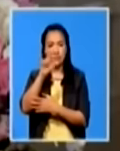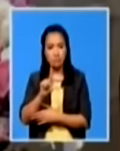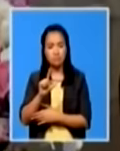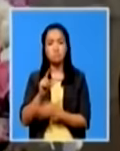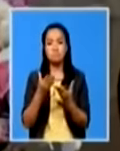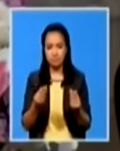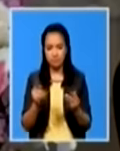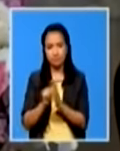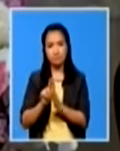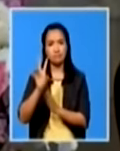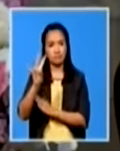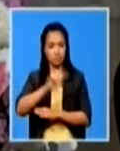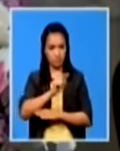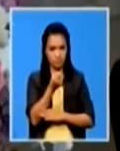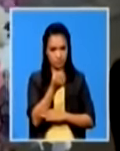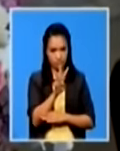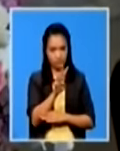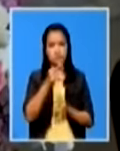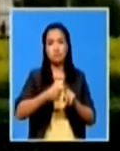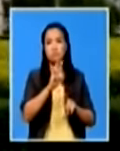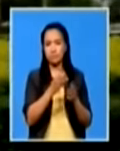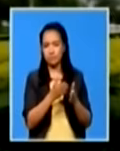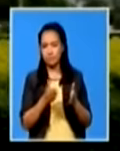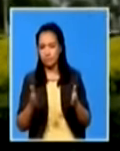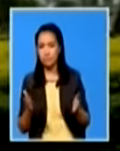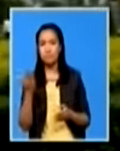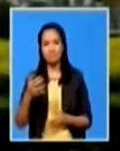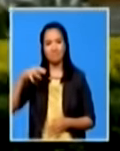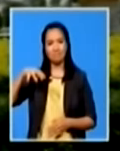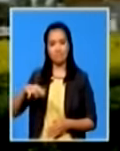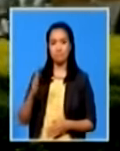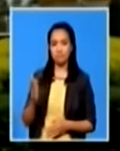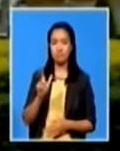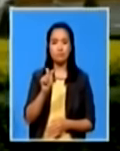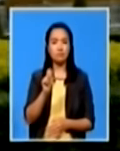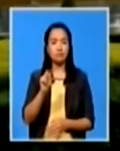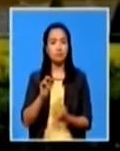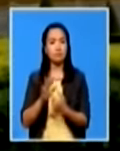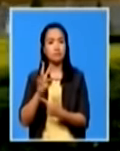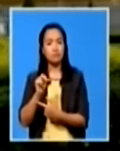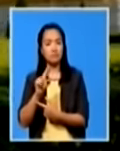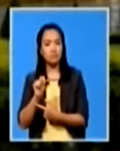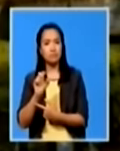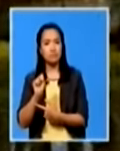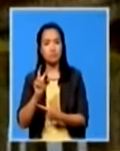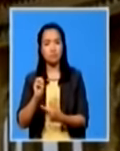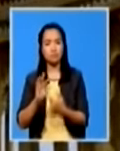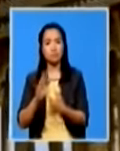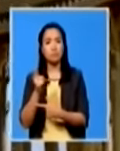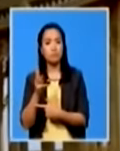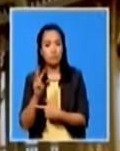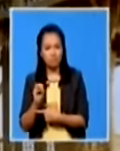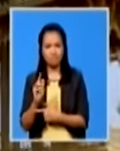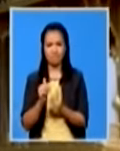ตั้งแต่วันที่14มิถุนายนเป็นต้นไปณพระที่นั่งอนันตสมาคมพระราชวังดุสิตสำหรับผลงานชิ้นเ